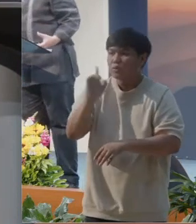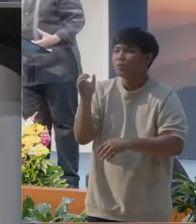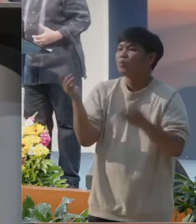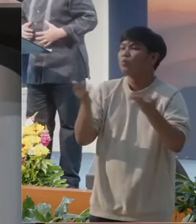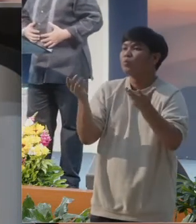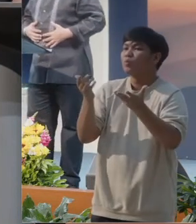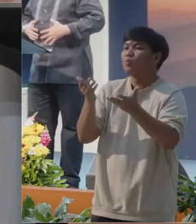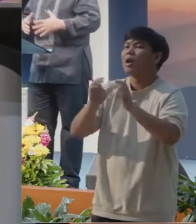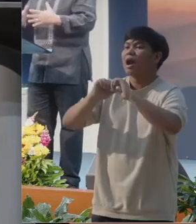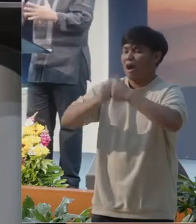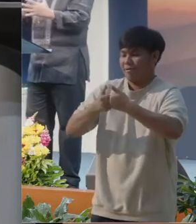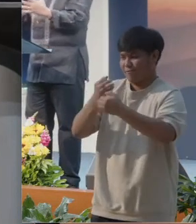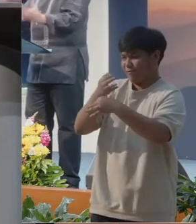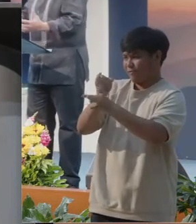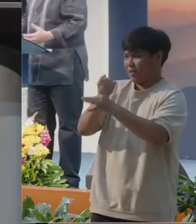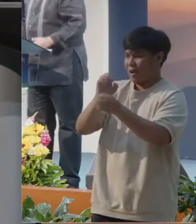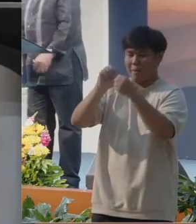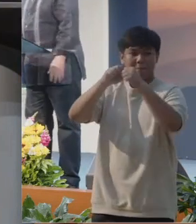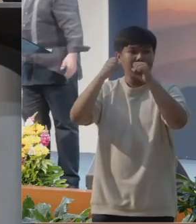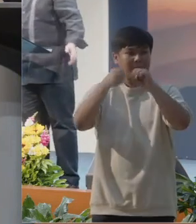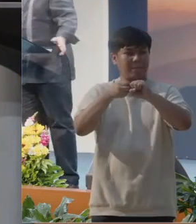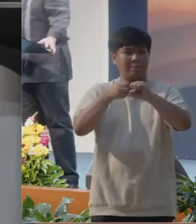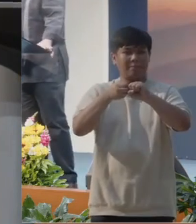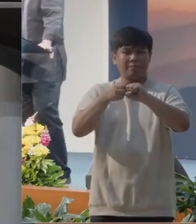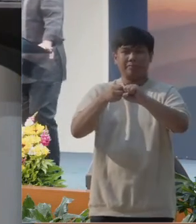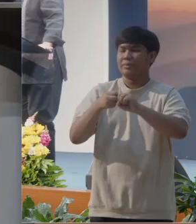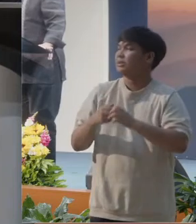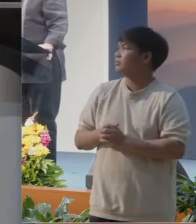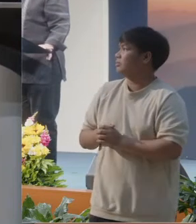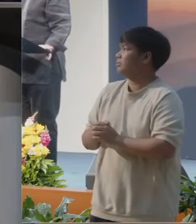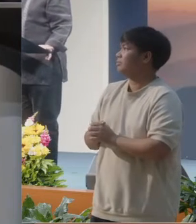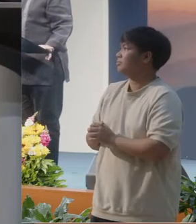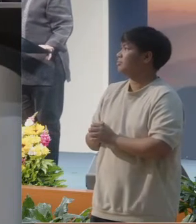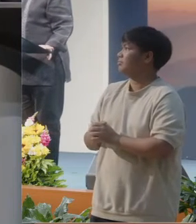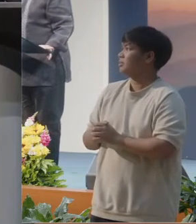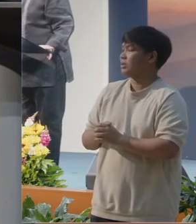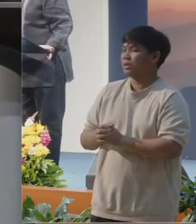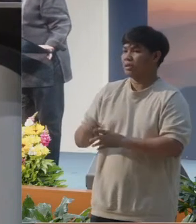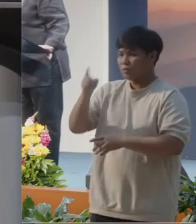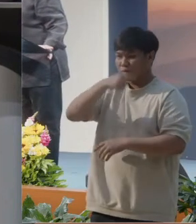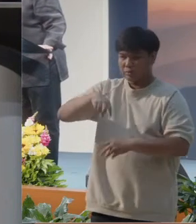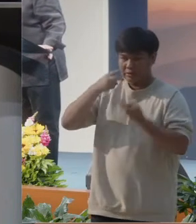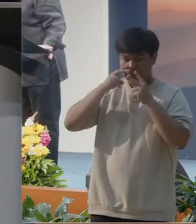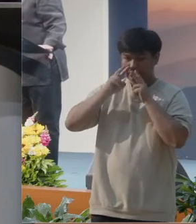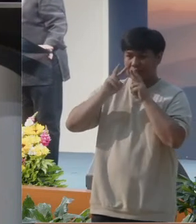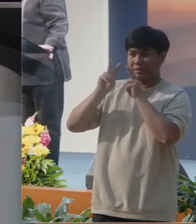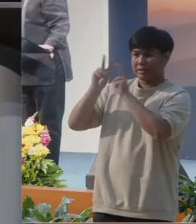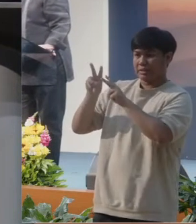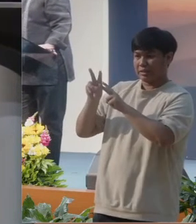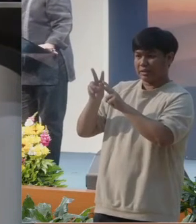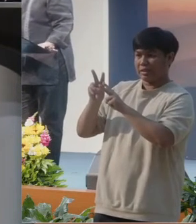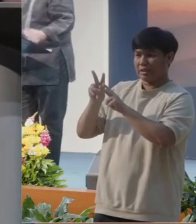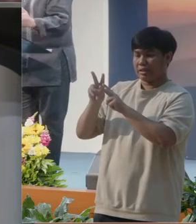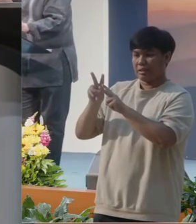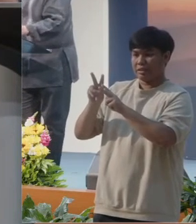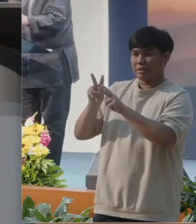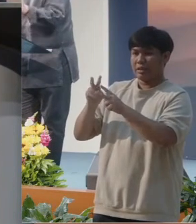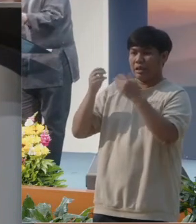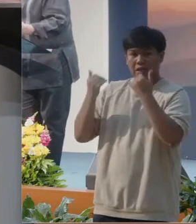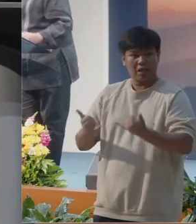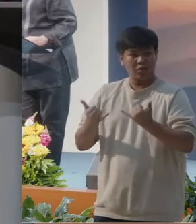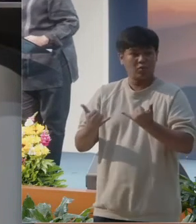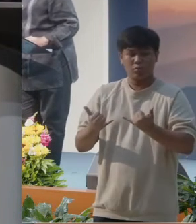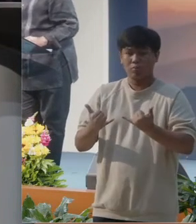paghingi ng katibayan sa buhay ni Akan, makikita po natin na ngayon